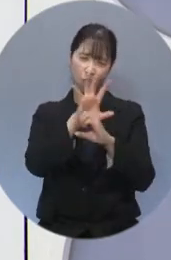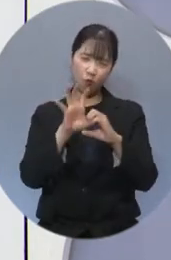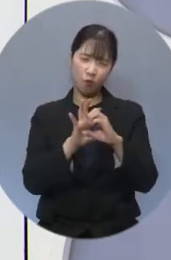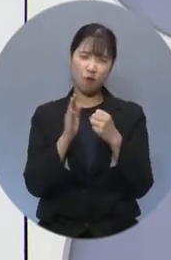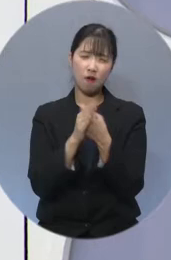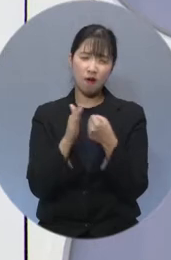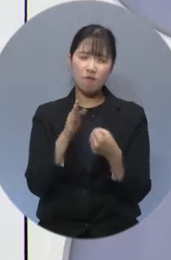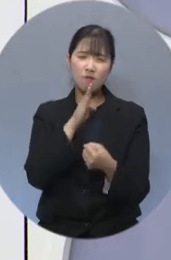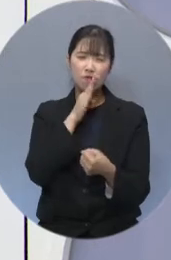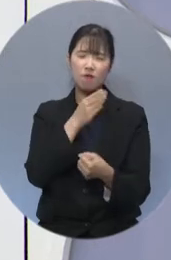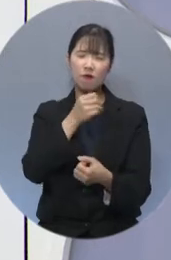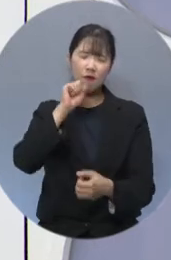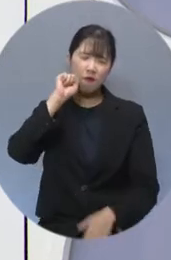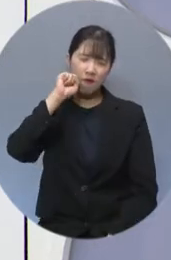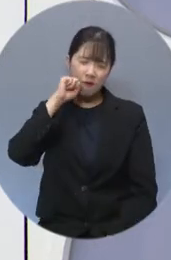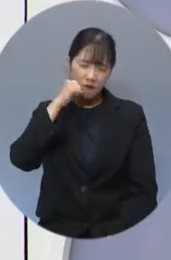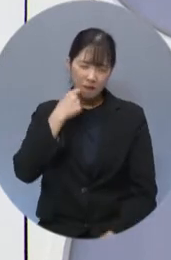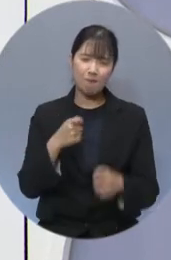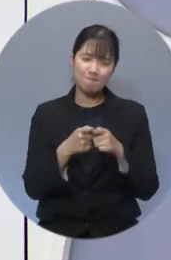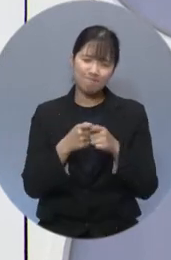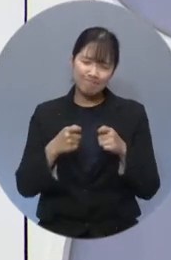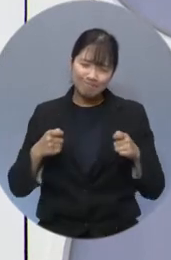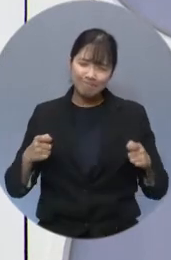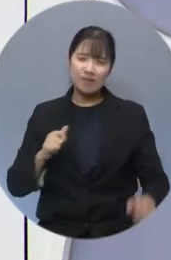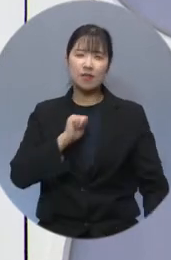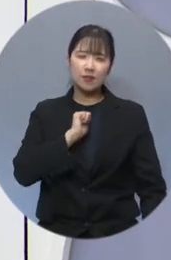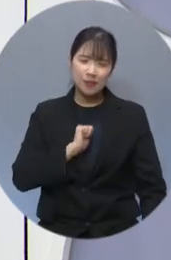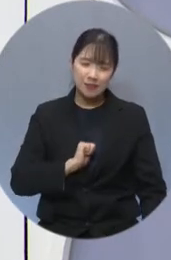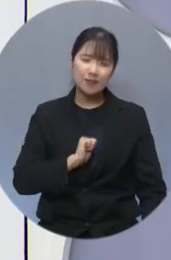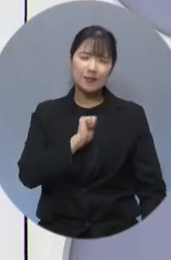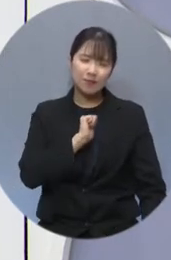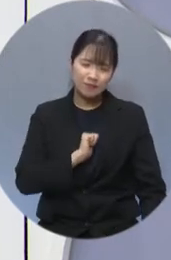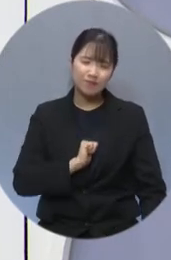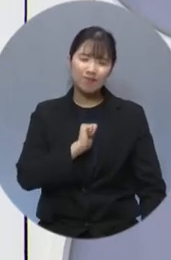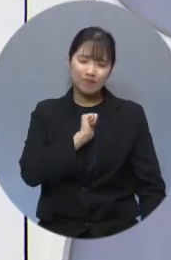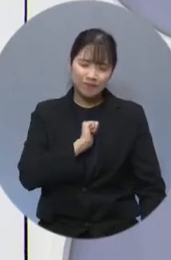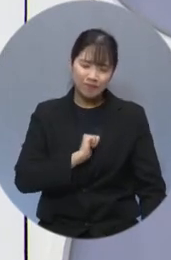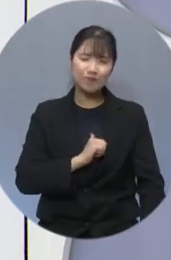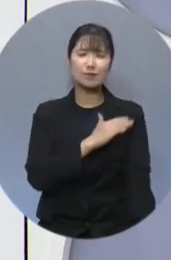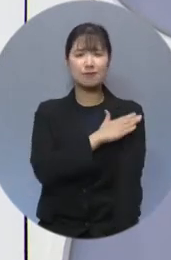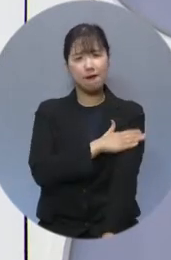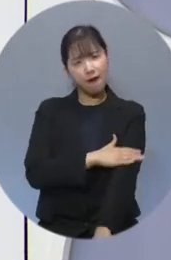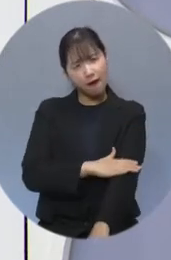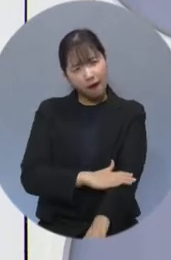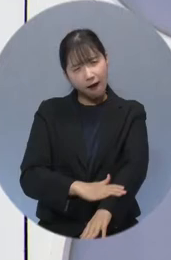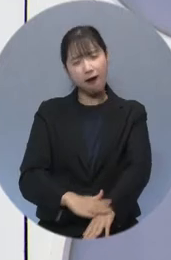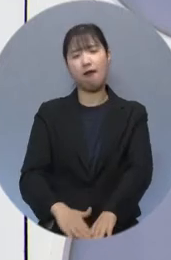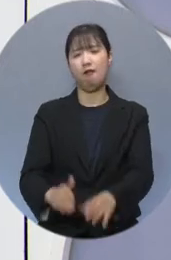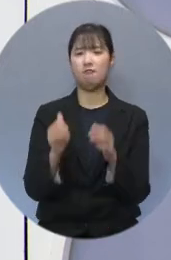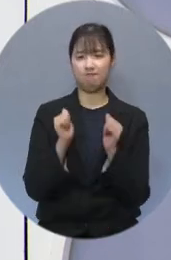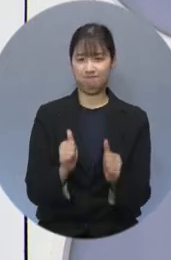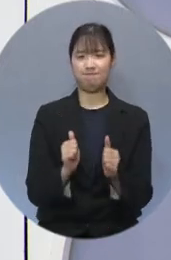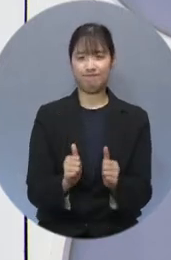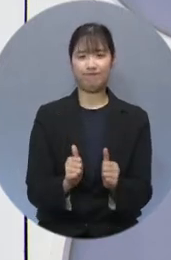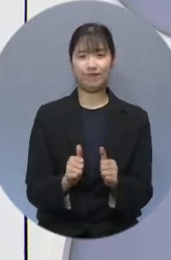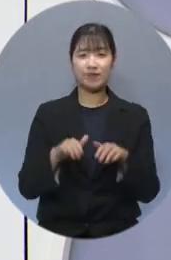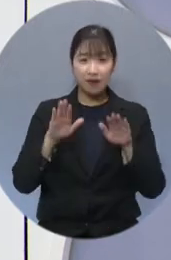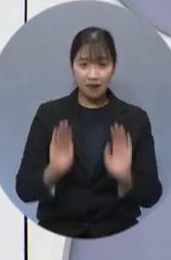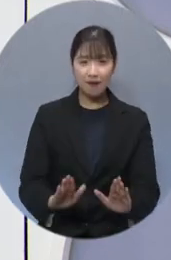어려운 긴 시간을 인고와 또 참음으로 정말 잘 이겨내 오셨습니다.